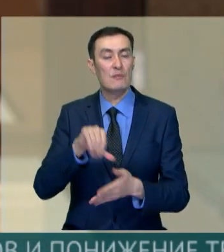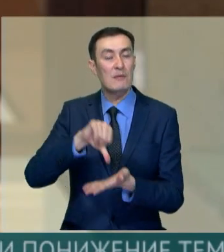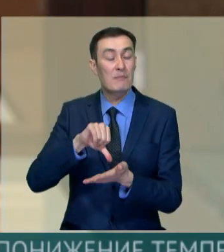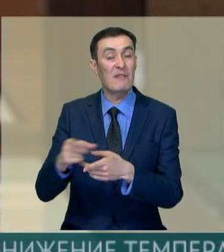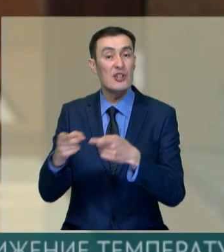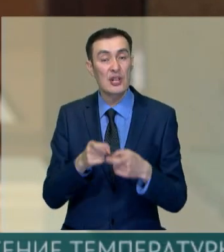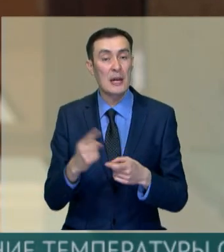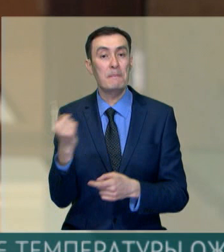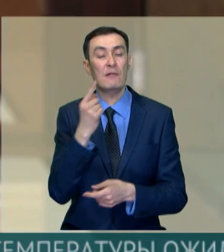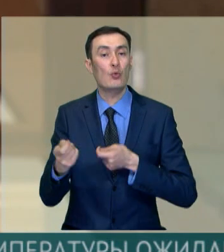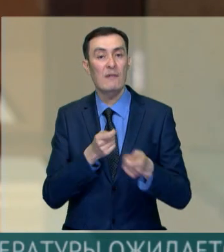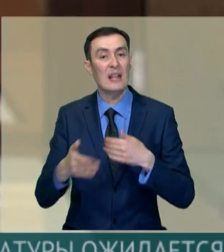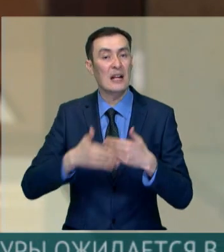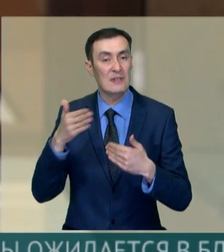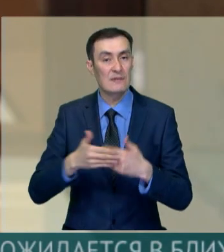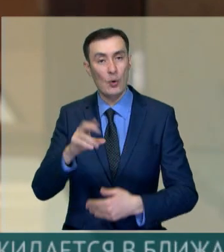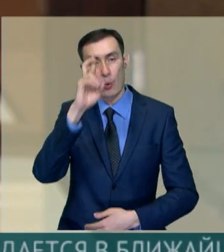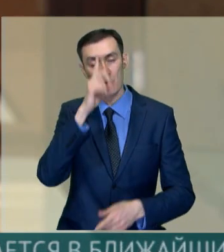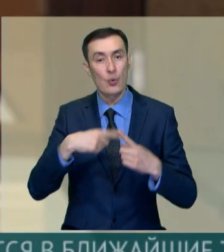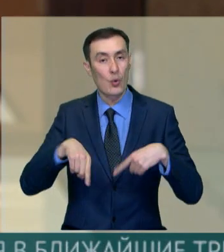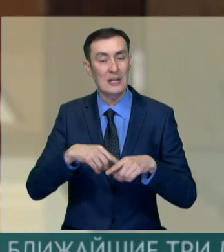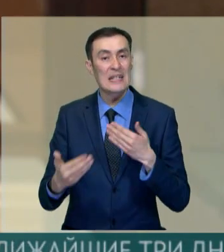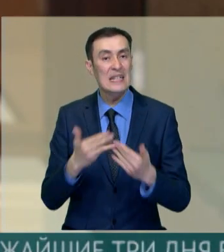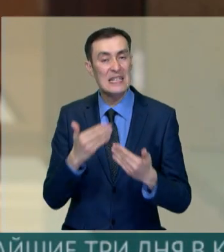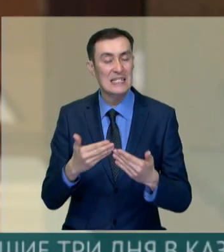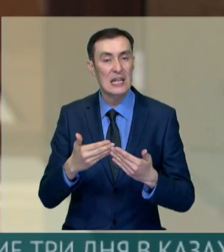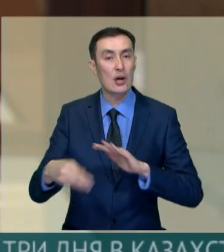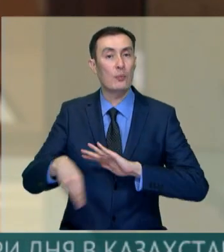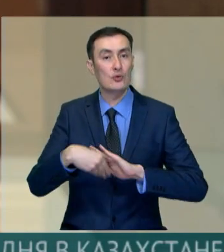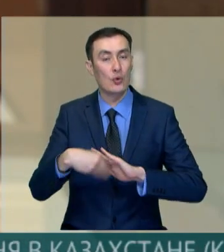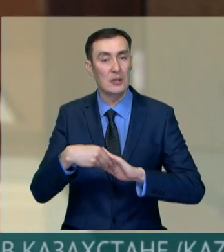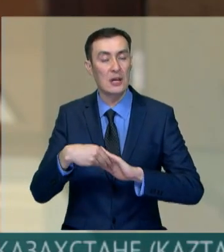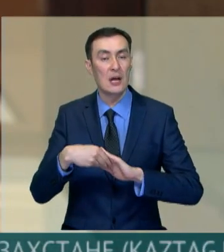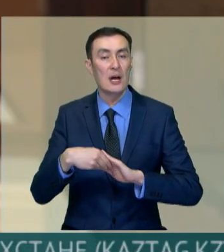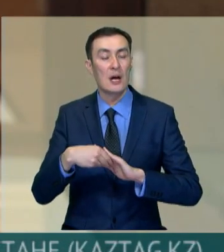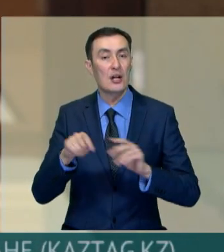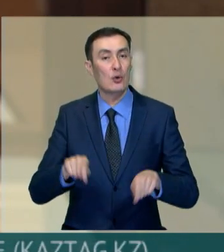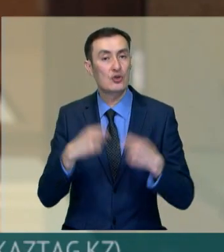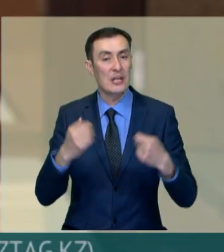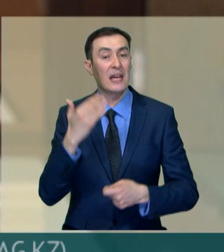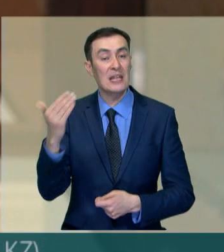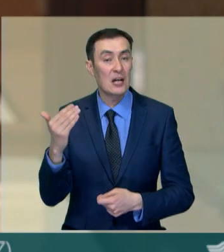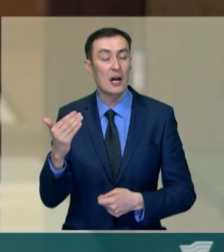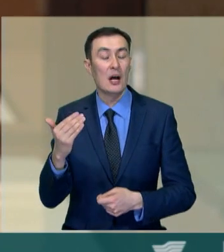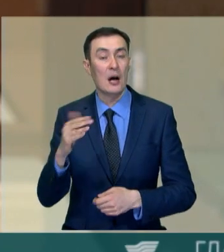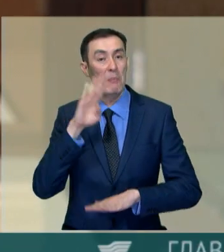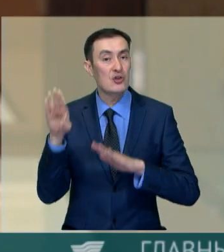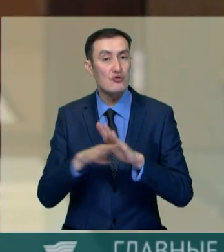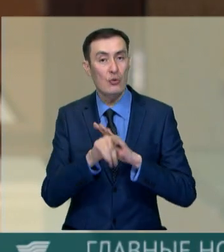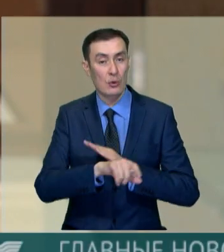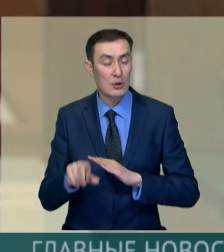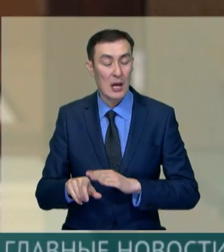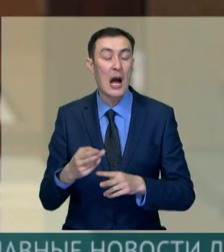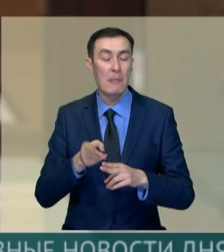ответственности первых руководителей госорганов за коррупционные проступки их подчиненных. Впрочем, обо всем подробнее